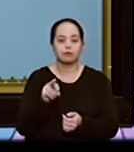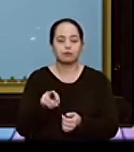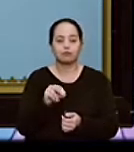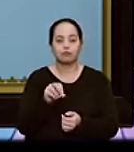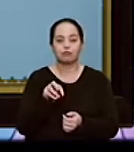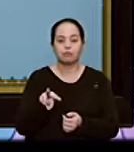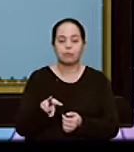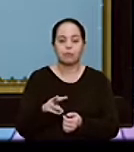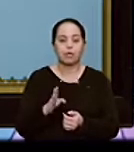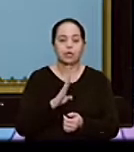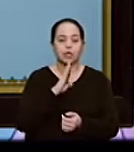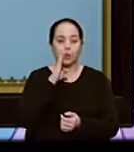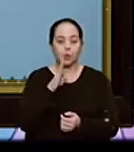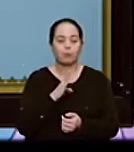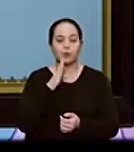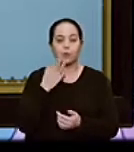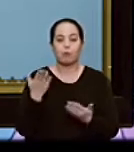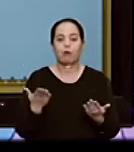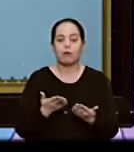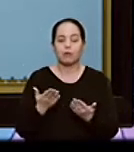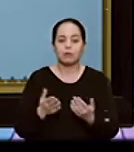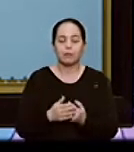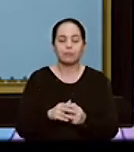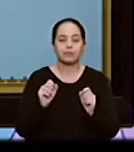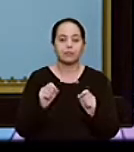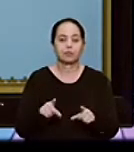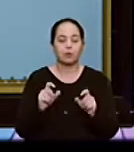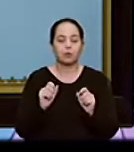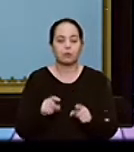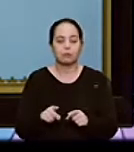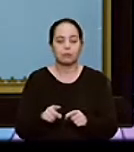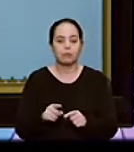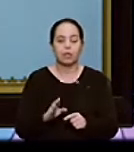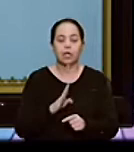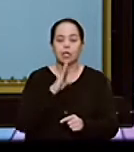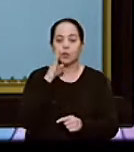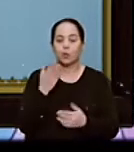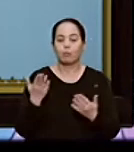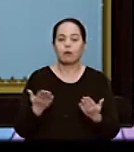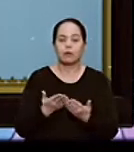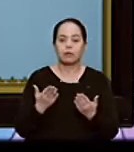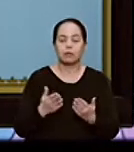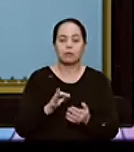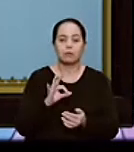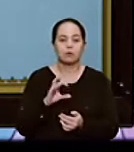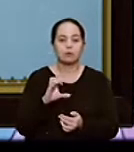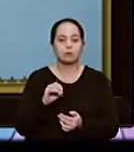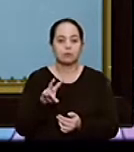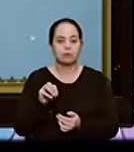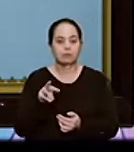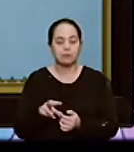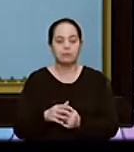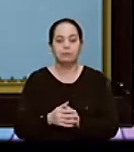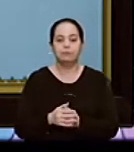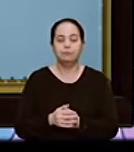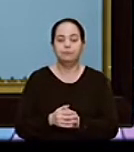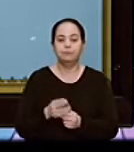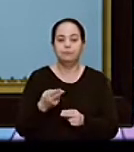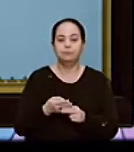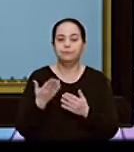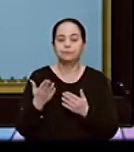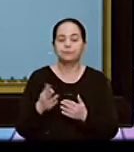Чем? Днем. Днем каким? Золотым. Днем каким? Осенним.